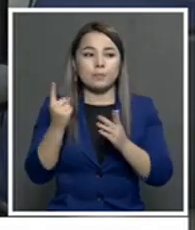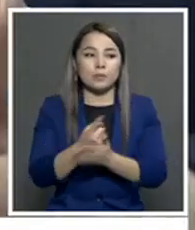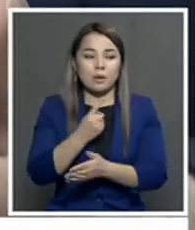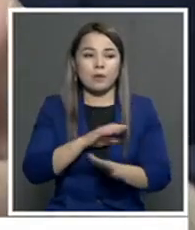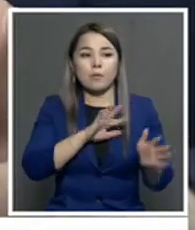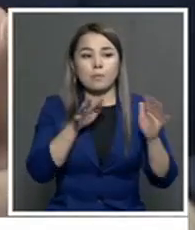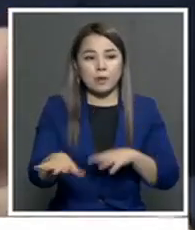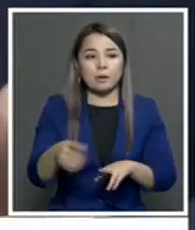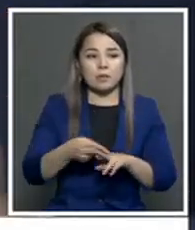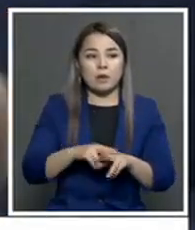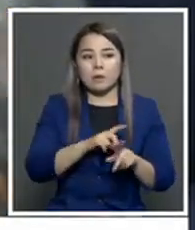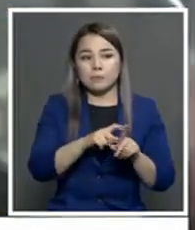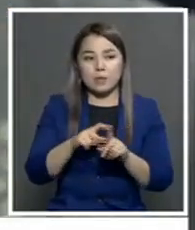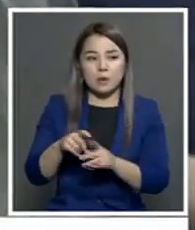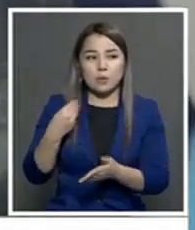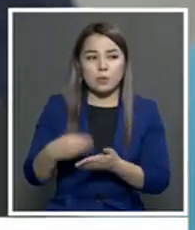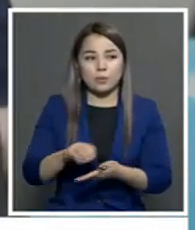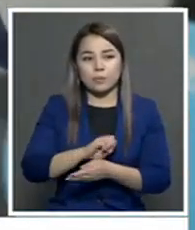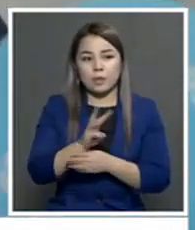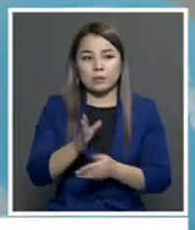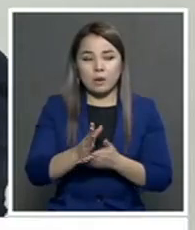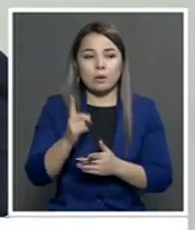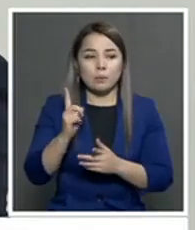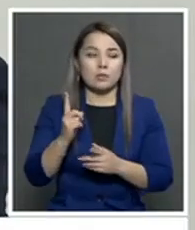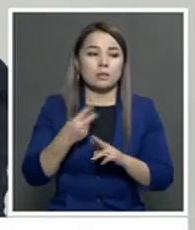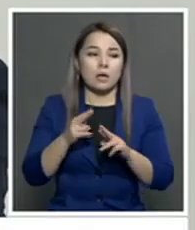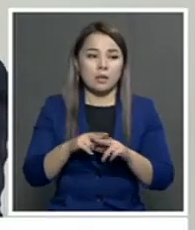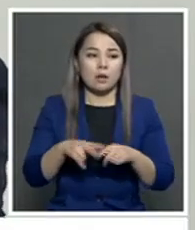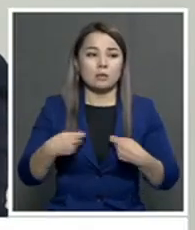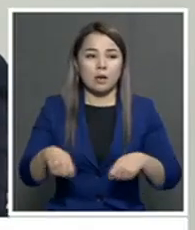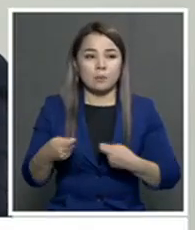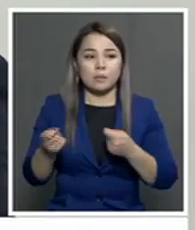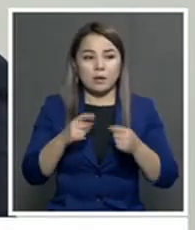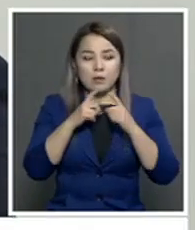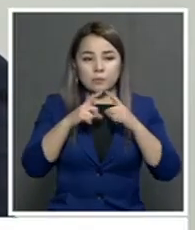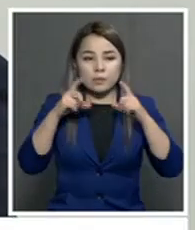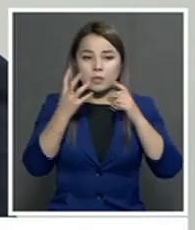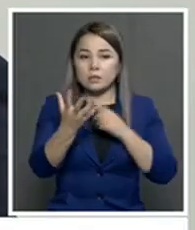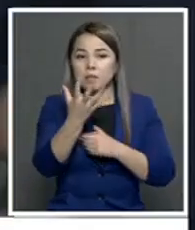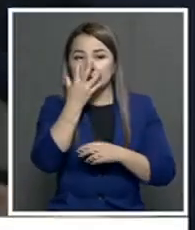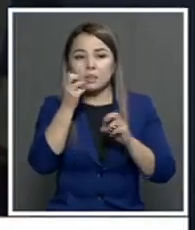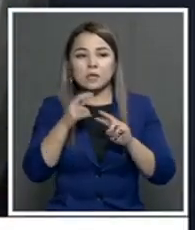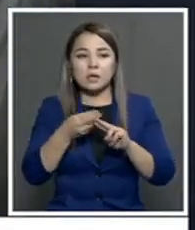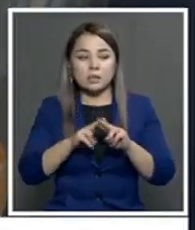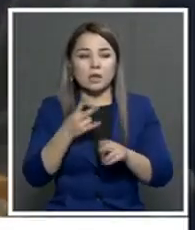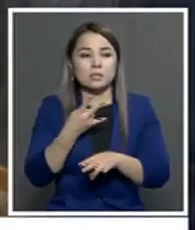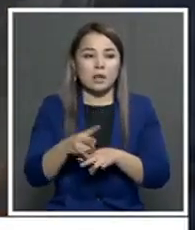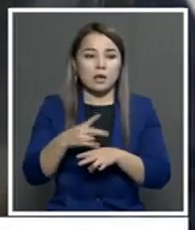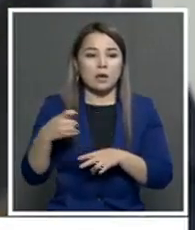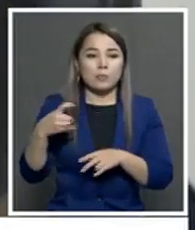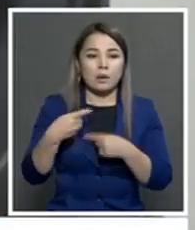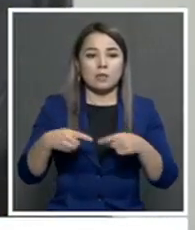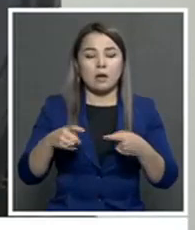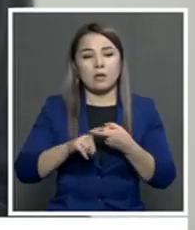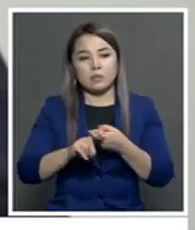толқыны басталмай жатып алынған. Барлығы да бір тауар жеткізушіден. Ерекше бетперденің техникалық сипаты масында зиянды бактериялар